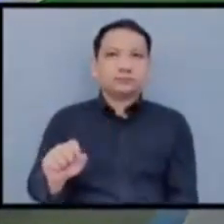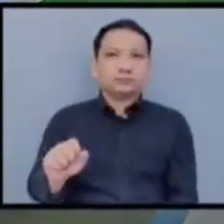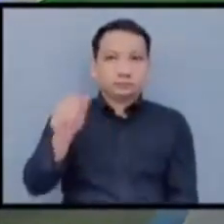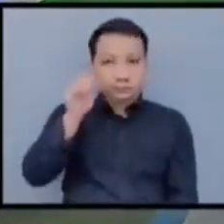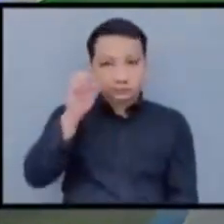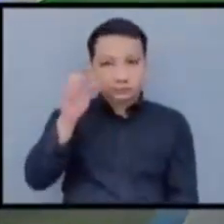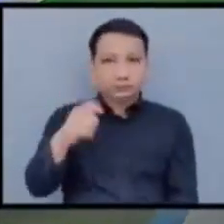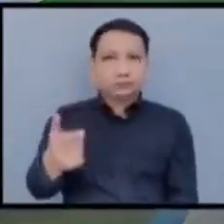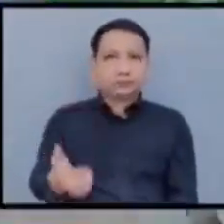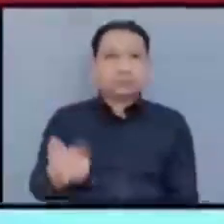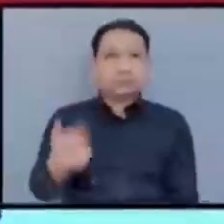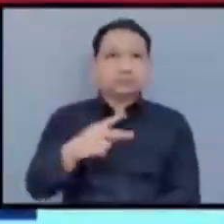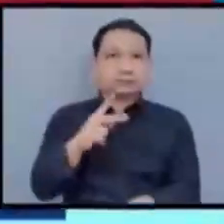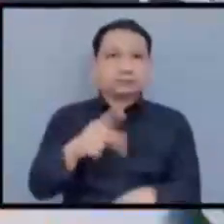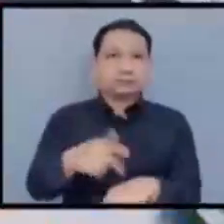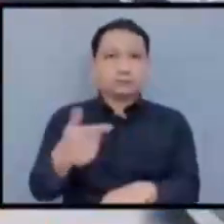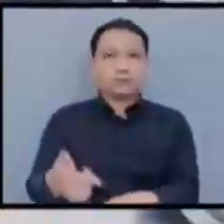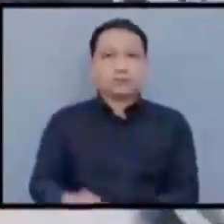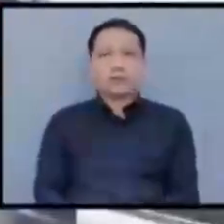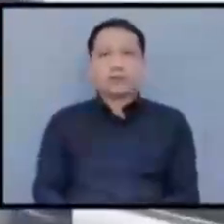and Shine, Luisa.